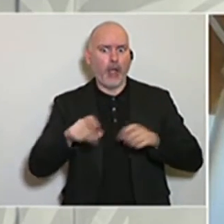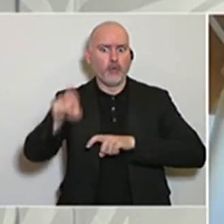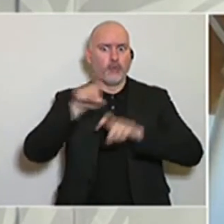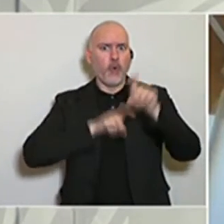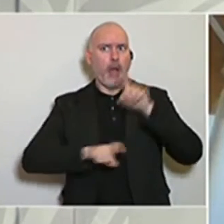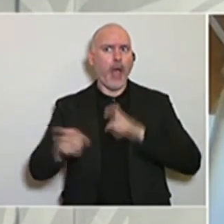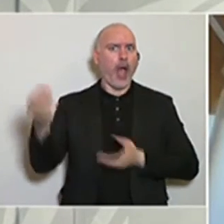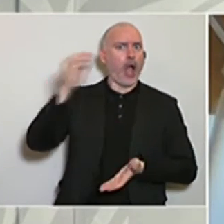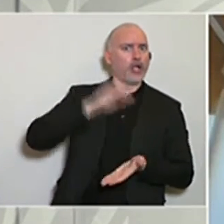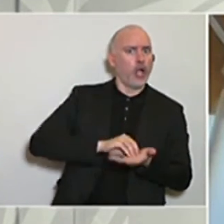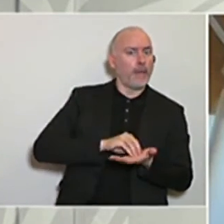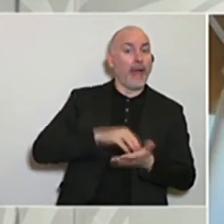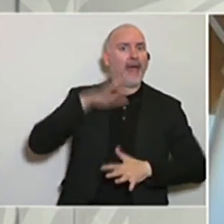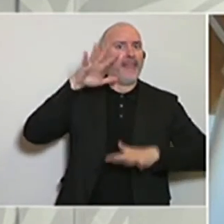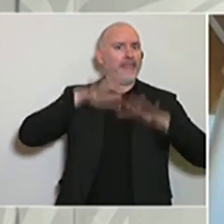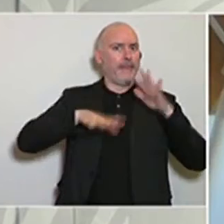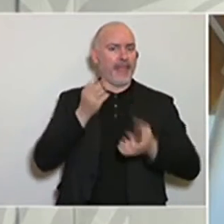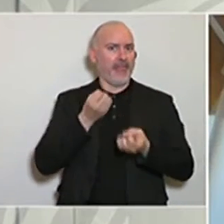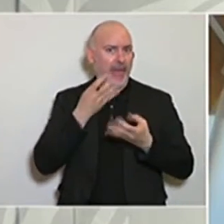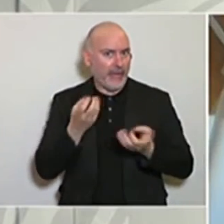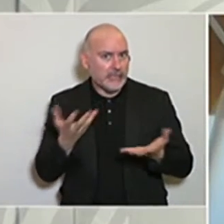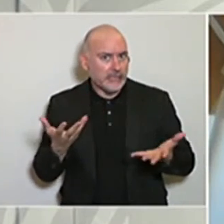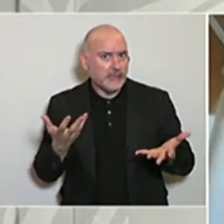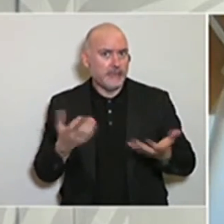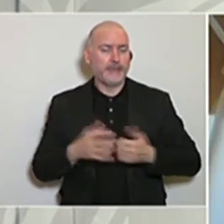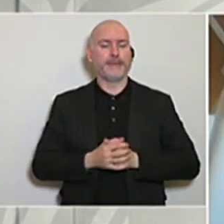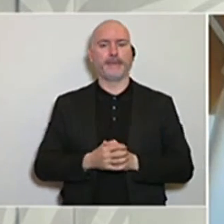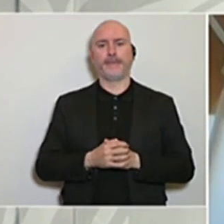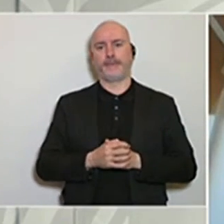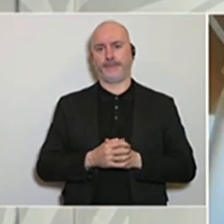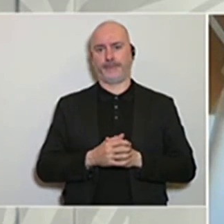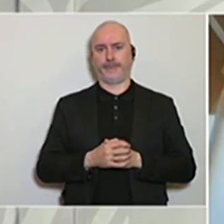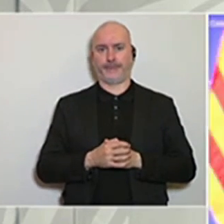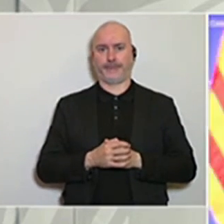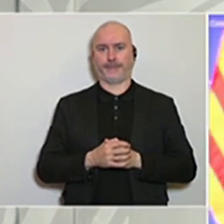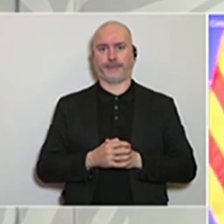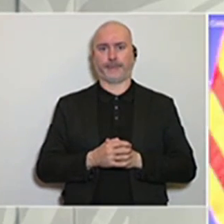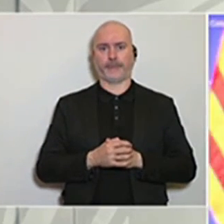de com avancin les dades en els propers dies.